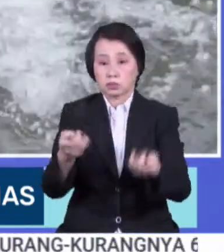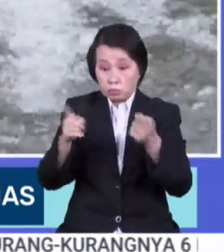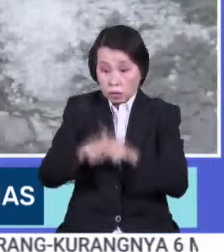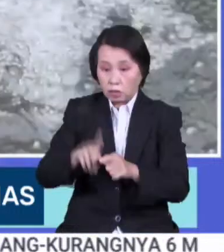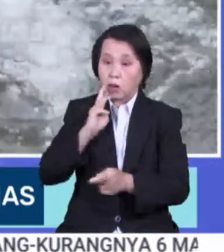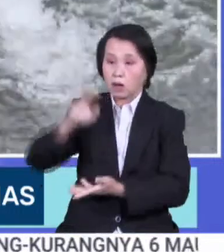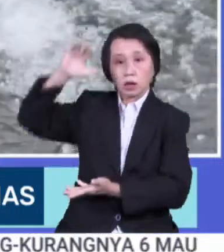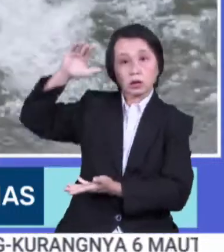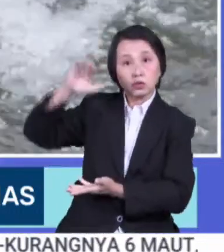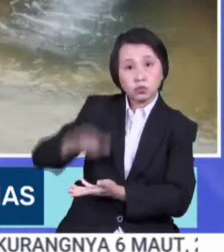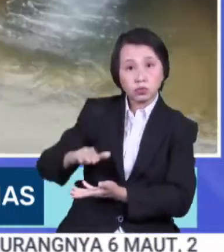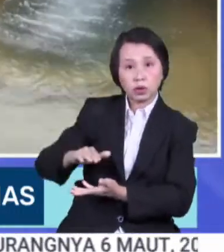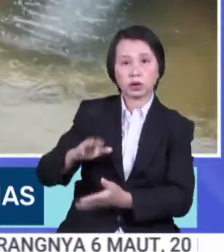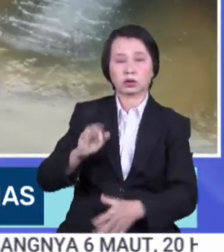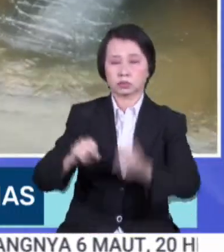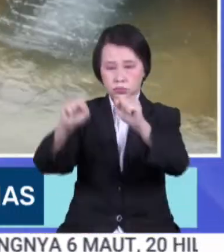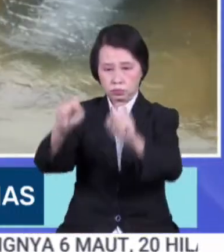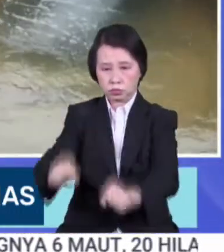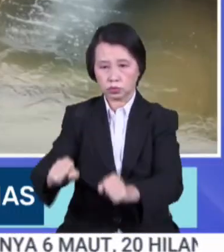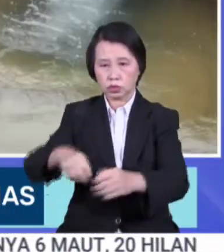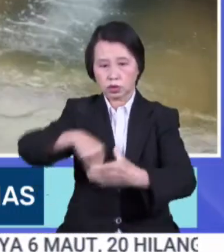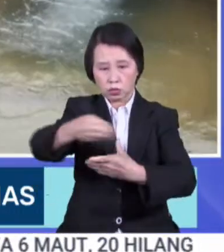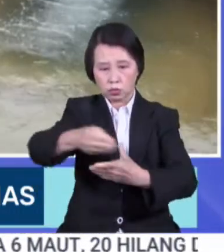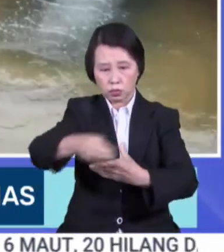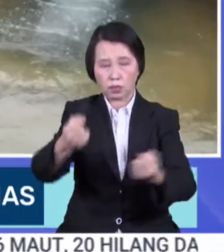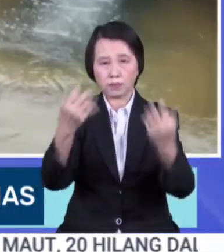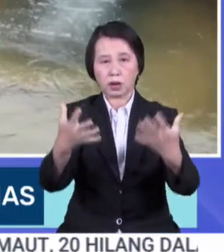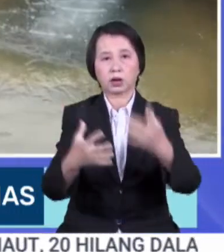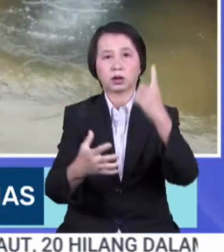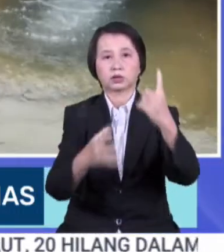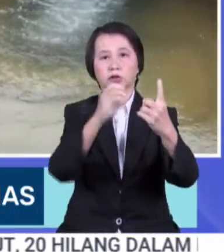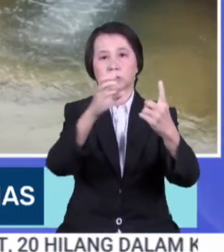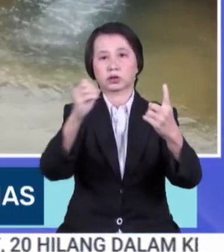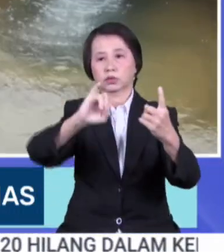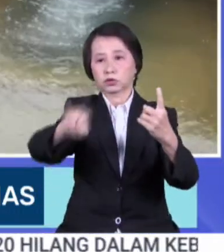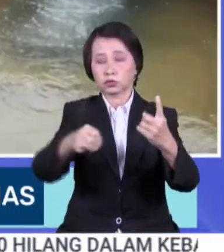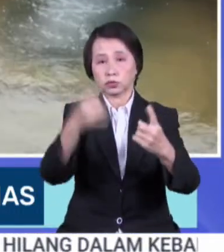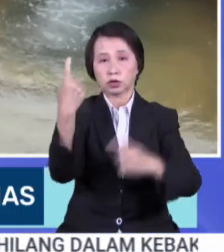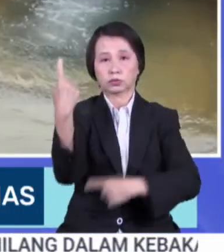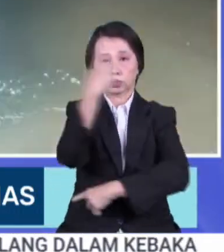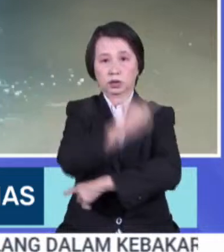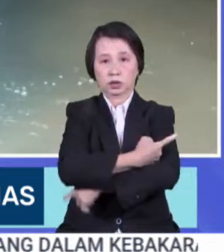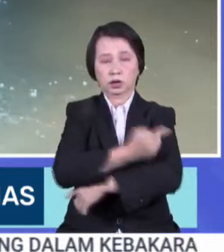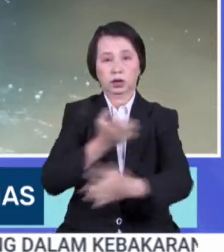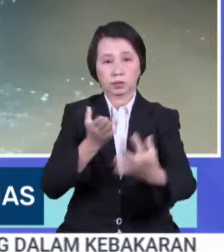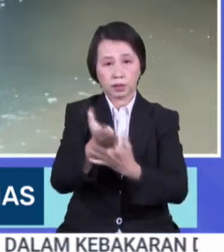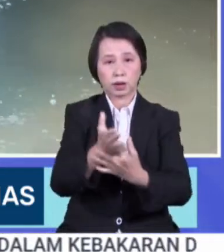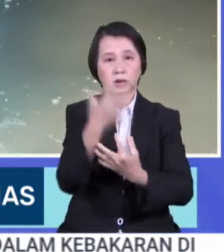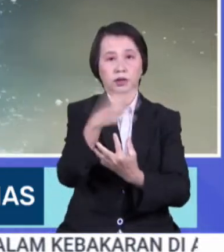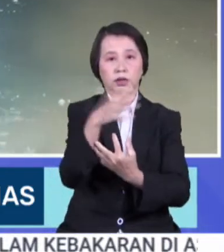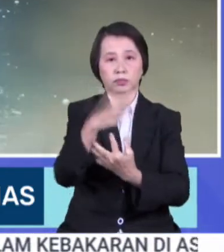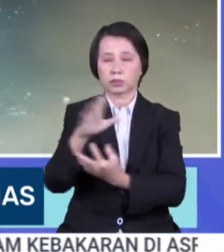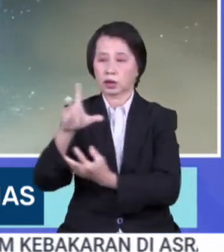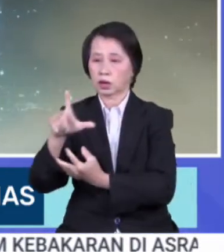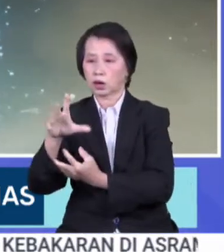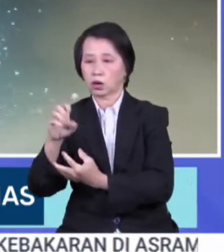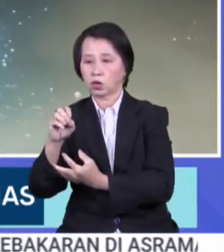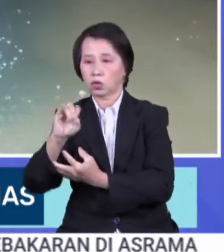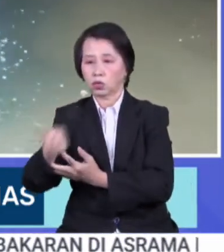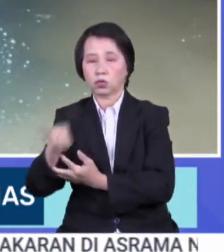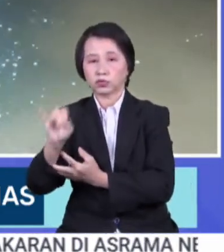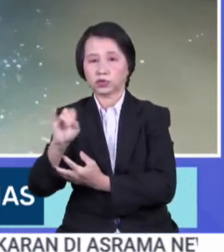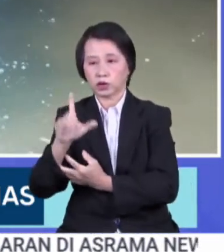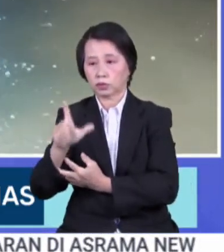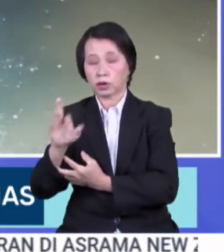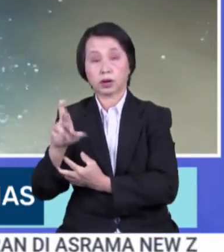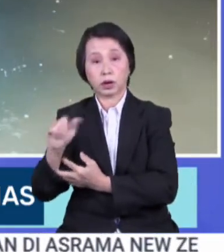air. Satu mempunyai keupayaan pengeluaran lebih 1,000 juta air sehari menerusi 15 loji rawatan air di